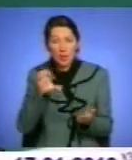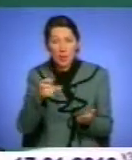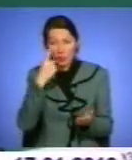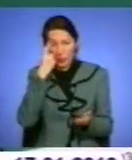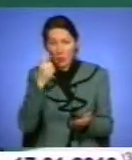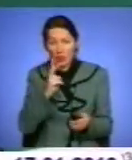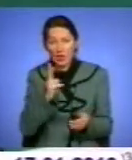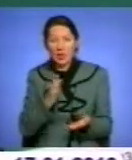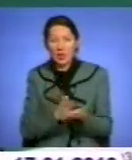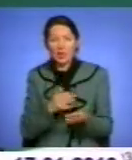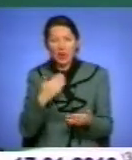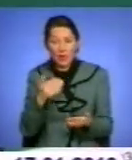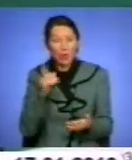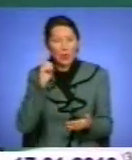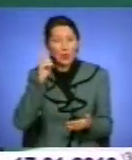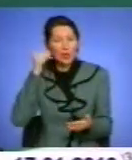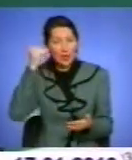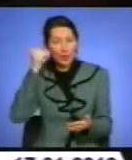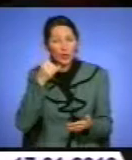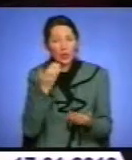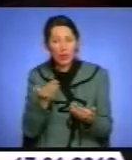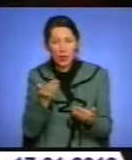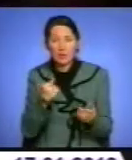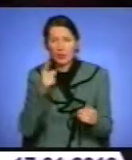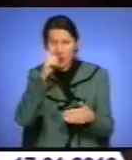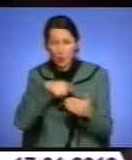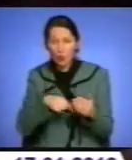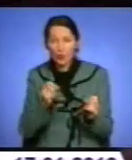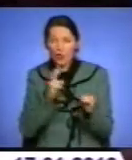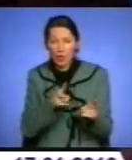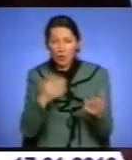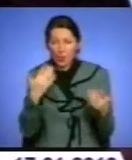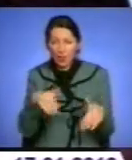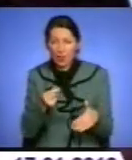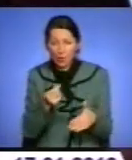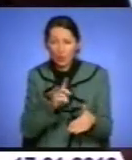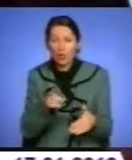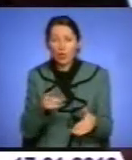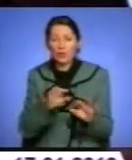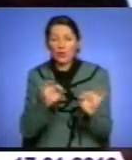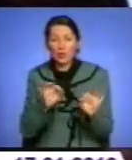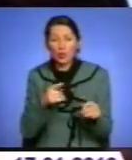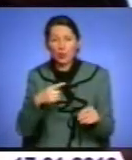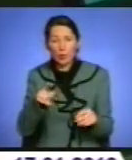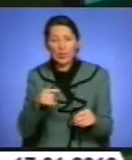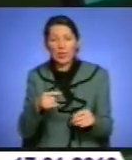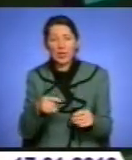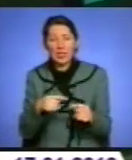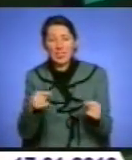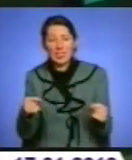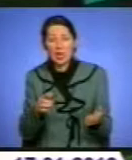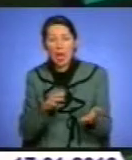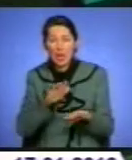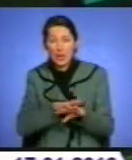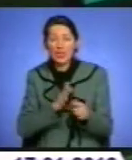ваш мобільний телефон, якщо вас переконують у ризику втратити кошти чи інформують про будь-які інші банківські операції та